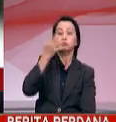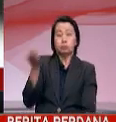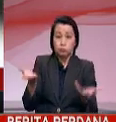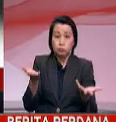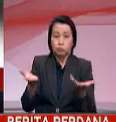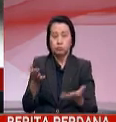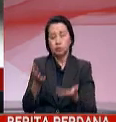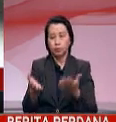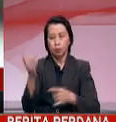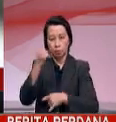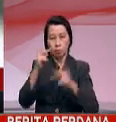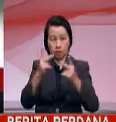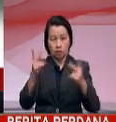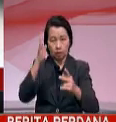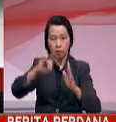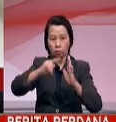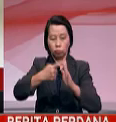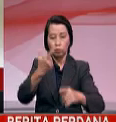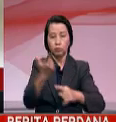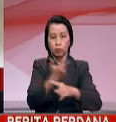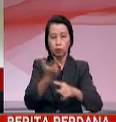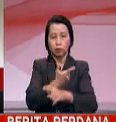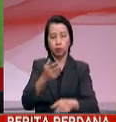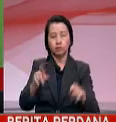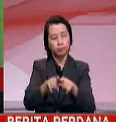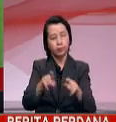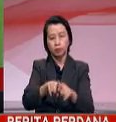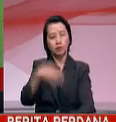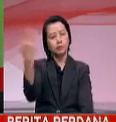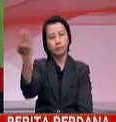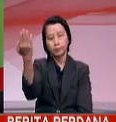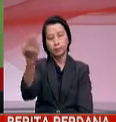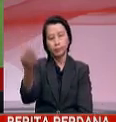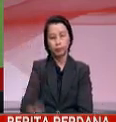juga hari Khamis kita akan mulakan latihan seperti biasa.